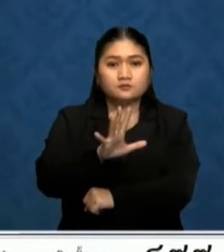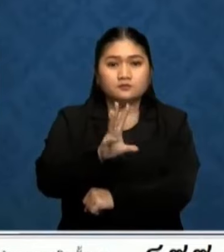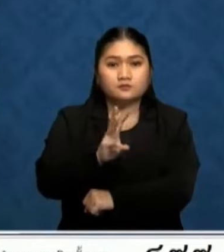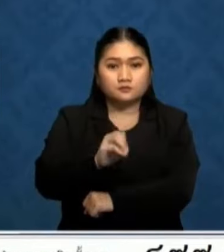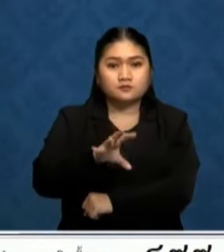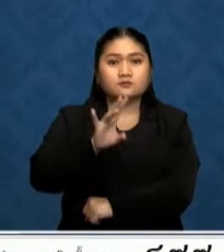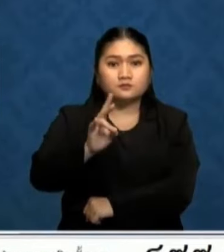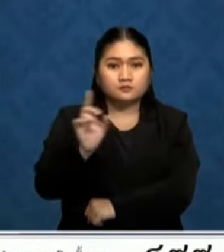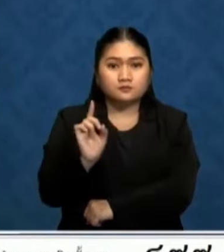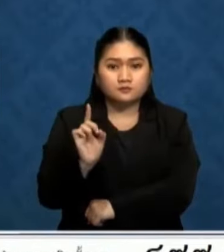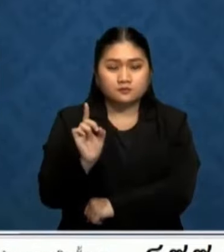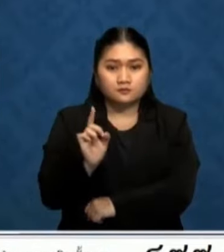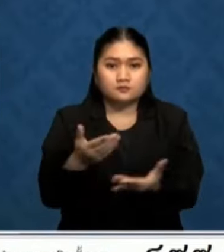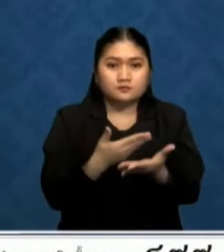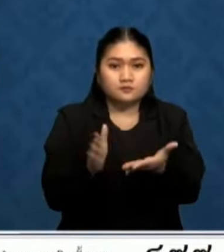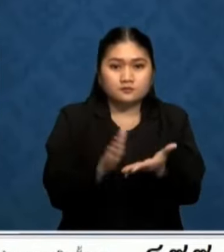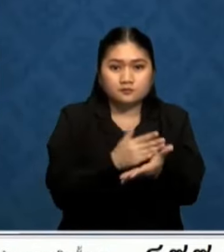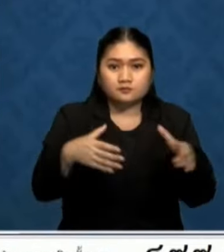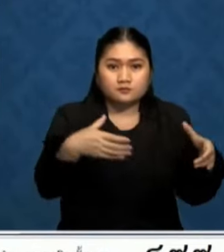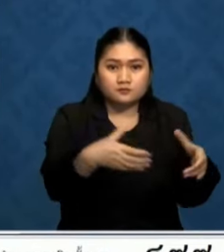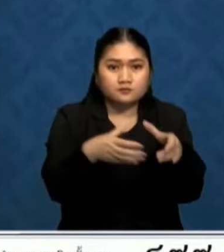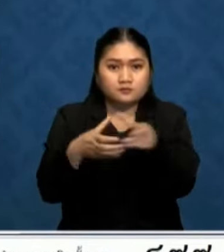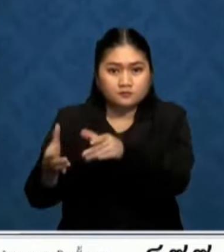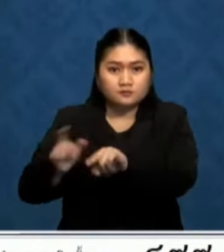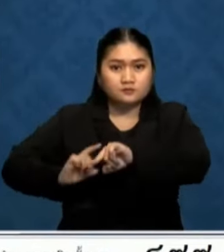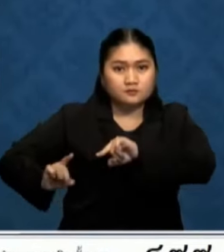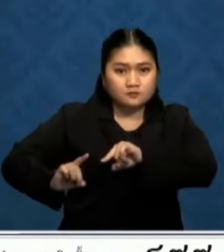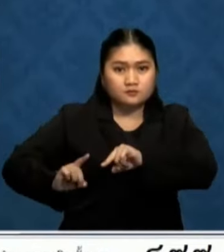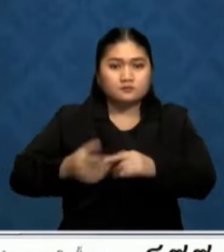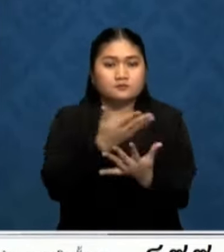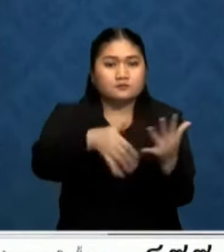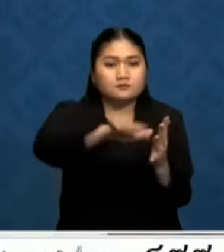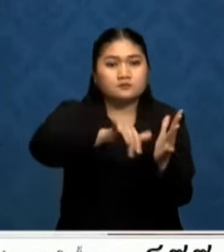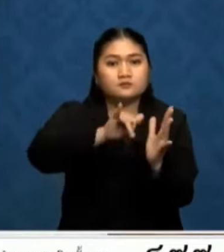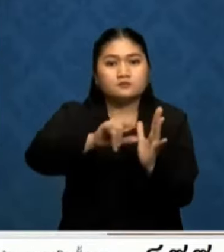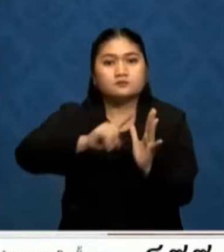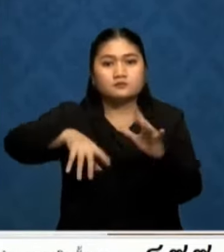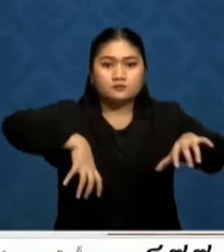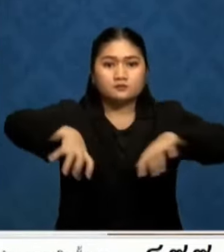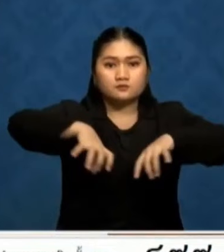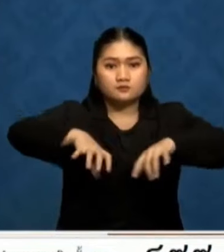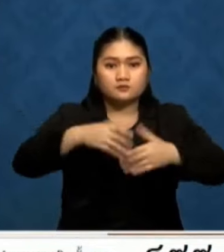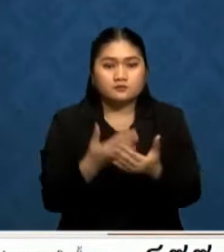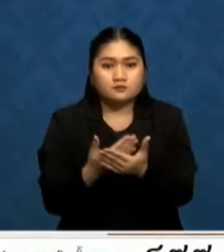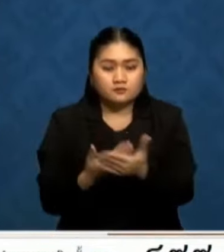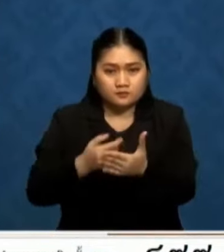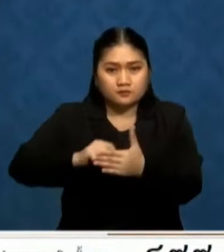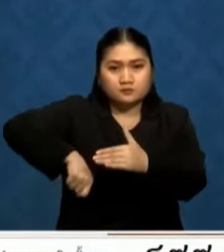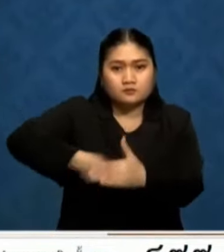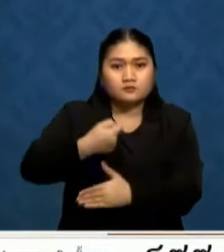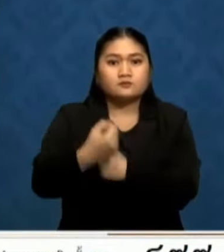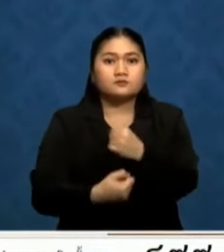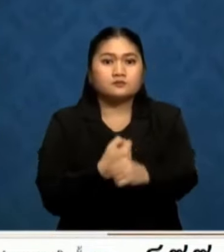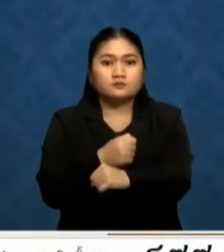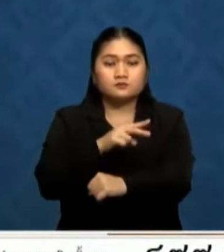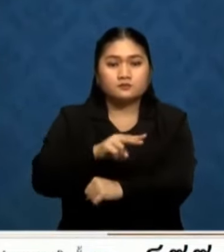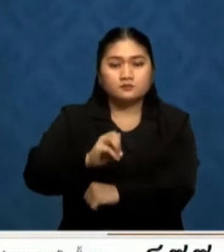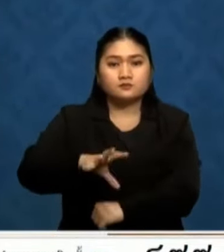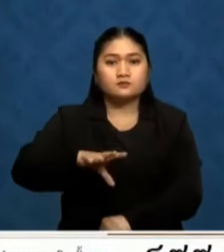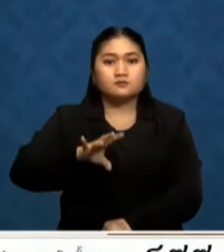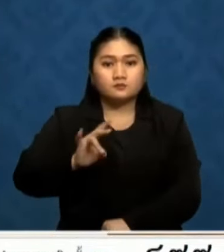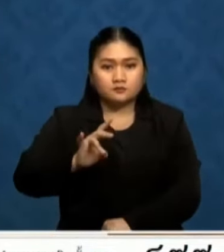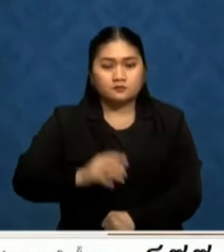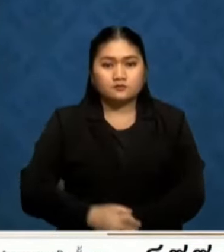567จำแนกตามก่มงบประมาณและจำแนกตามยทธศาตการจัดสารงบประมาณรายจ่ายประจำปีงบปมาณพ.ส. 2.